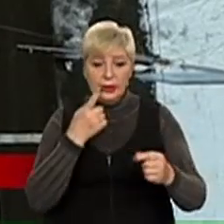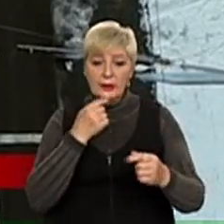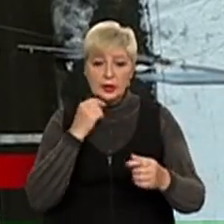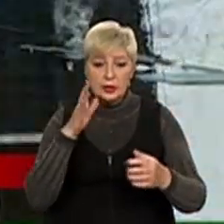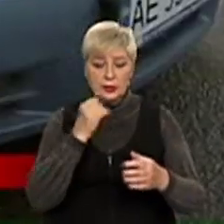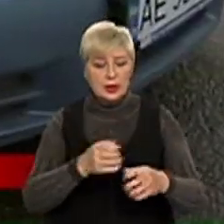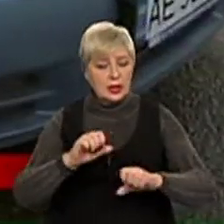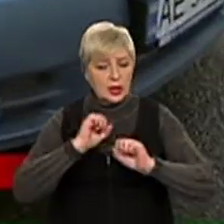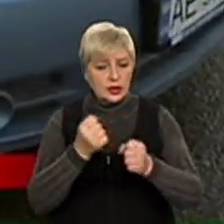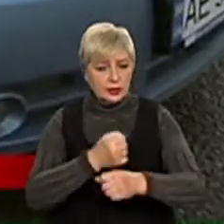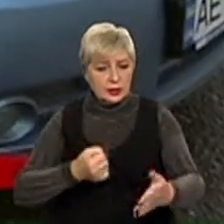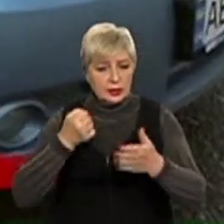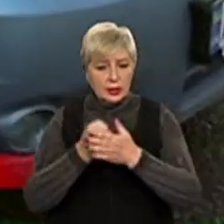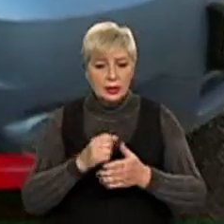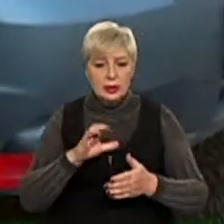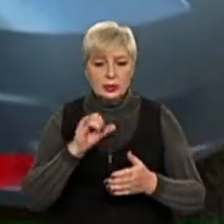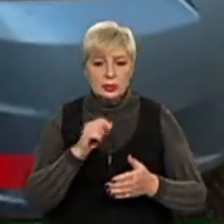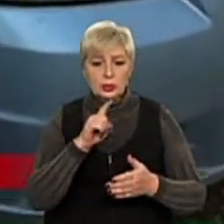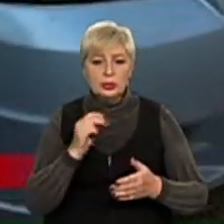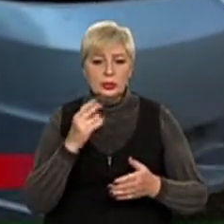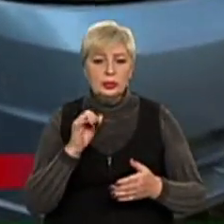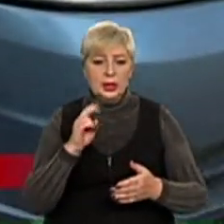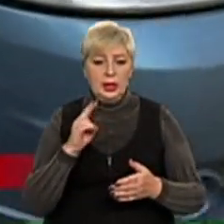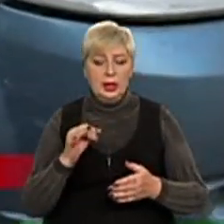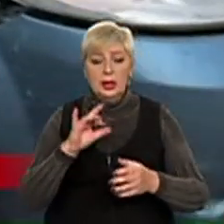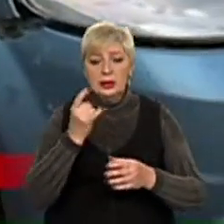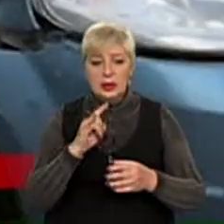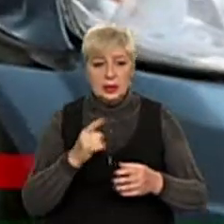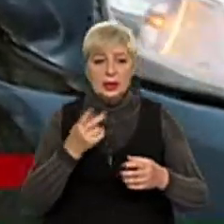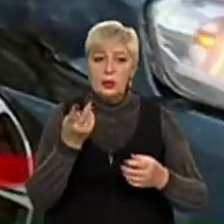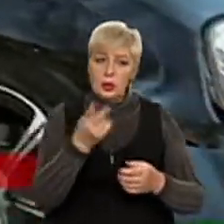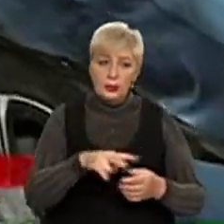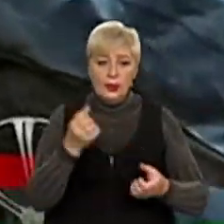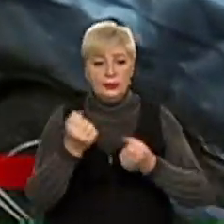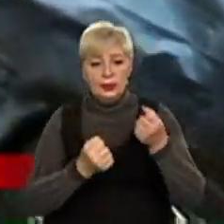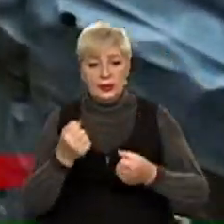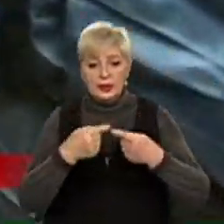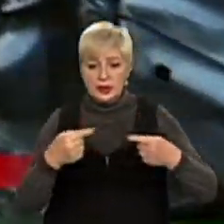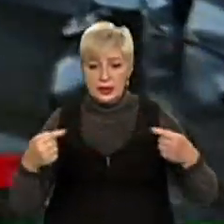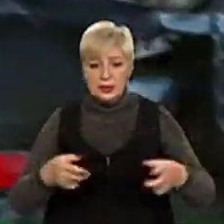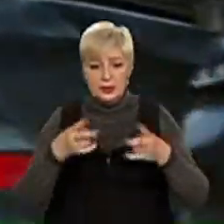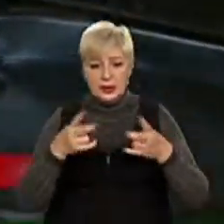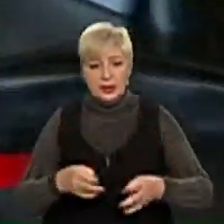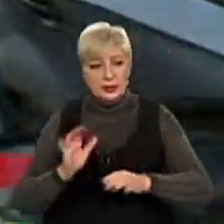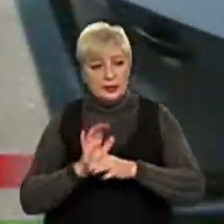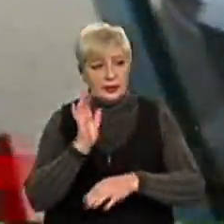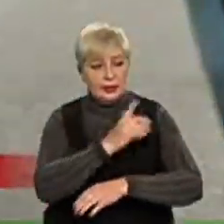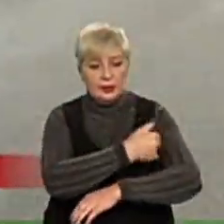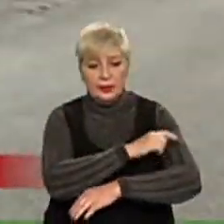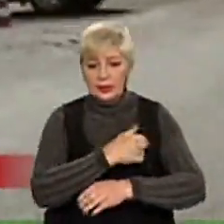на швидкості протаранив «Сузуки». Дитину обох водіїв із різними травмами забрали до лікарень. Їх стан